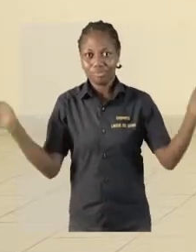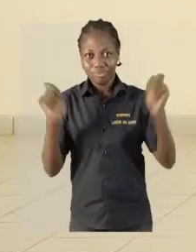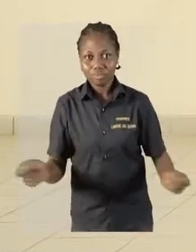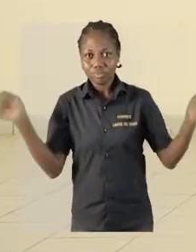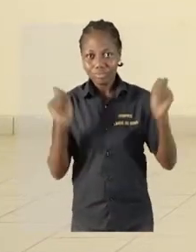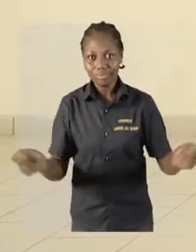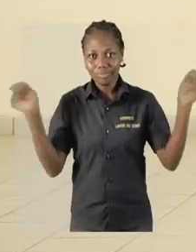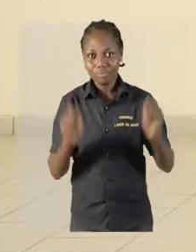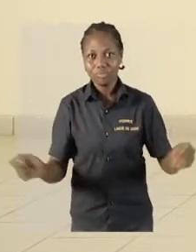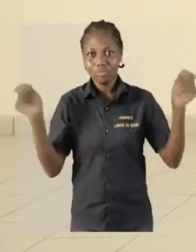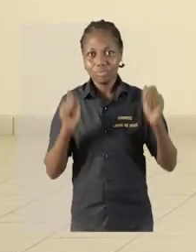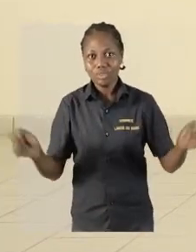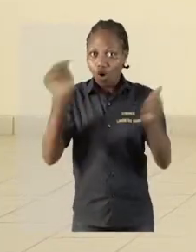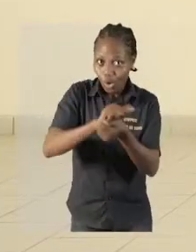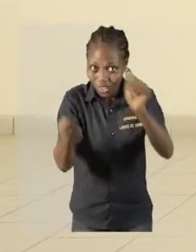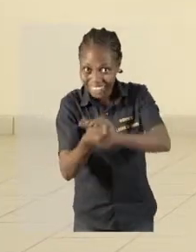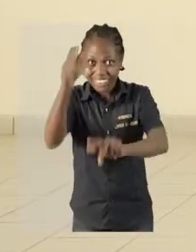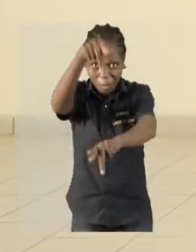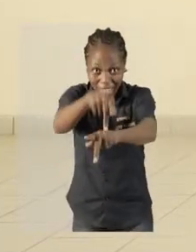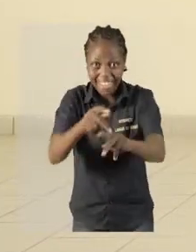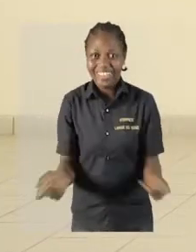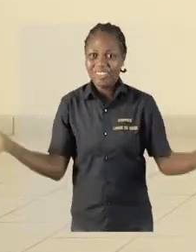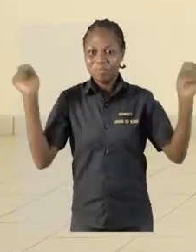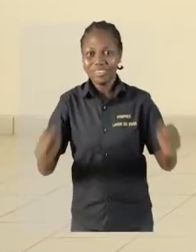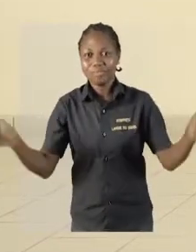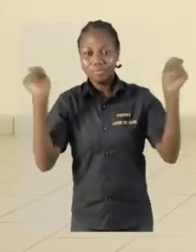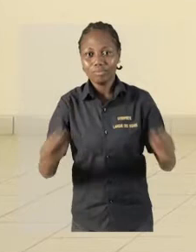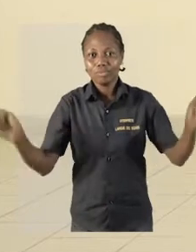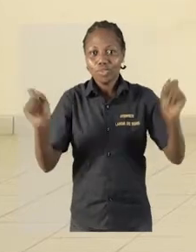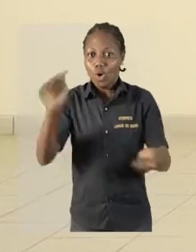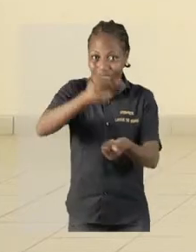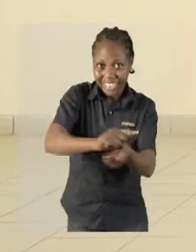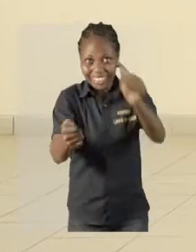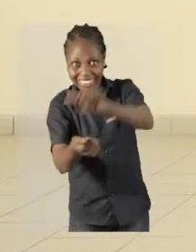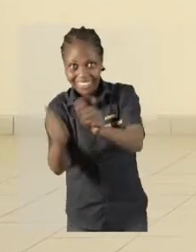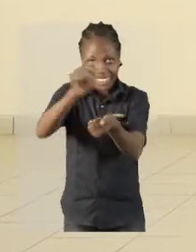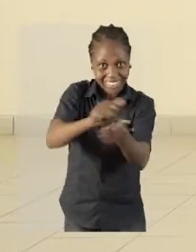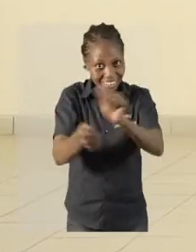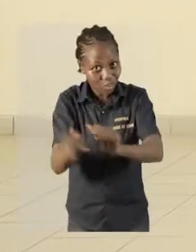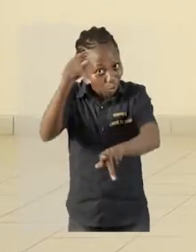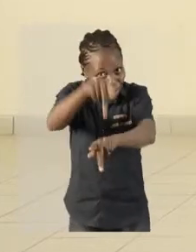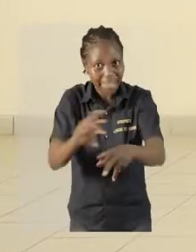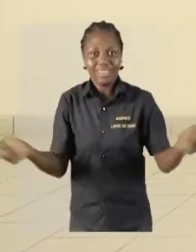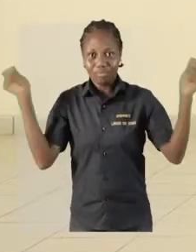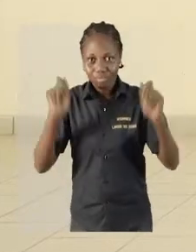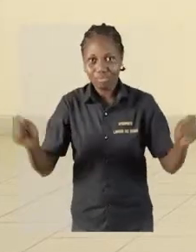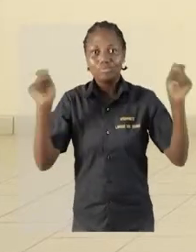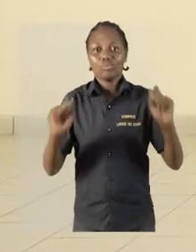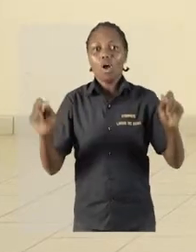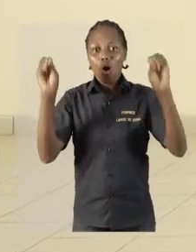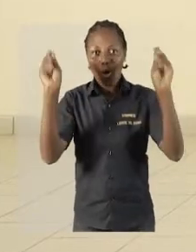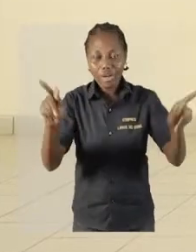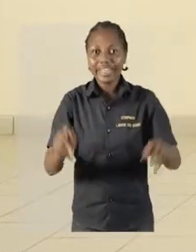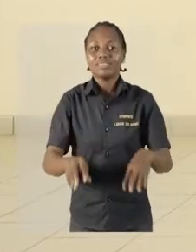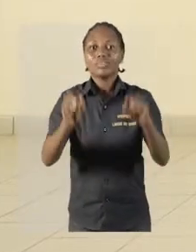jambe. Une jambe maintenant. Vous changez de jambe et alternatif maintenant. Très bien. Une fois que vous avez fait ces sauts, vous déposez